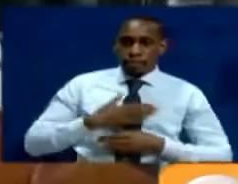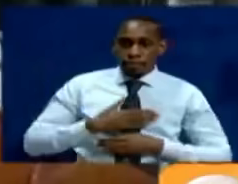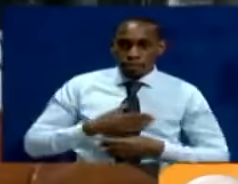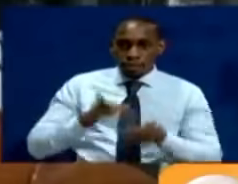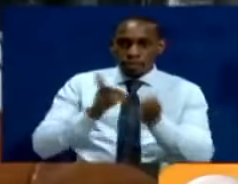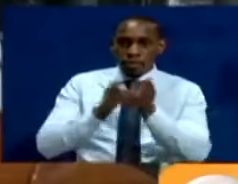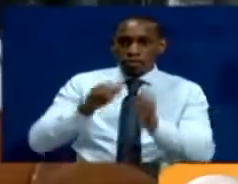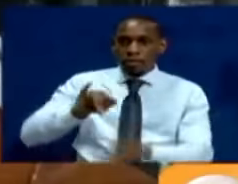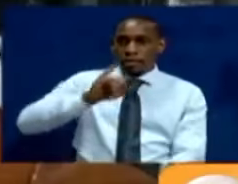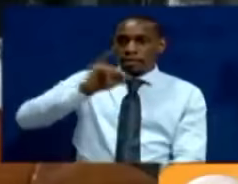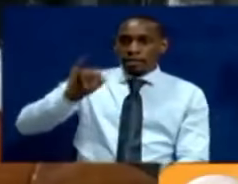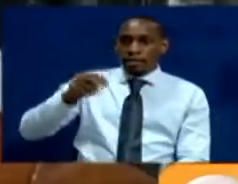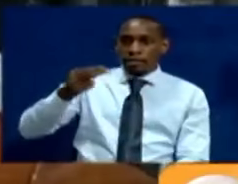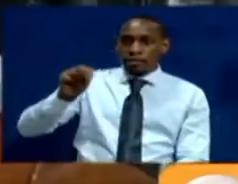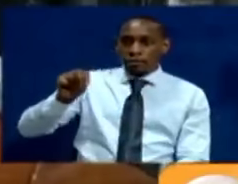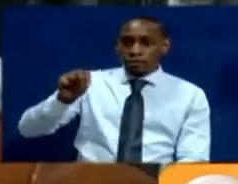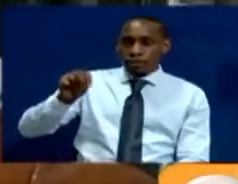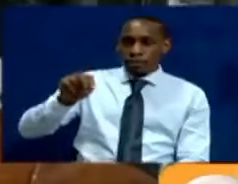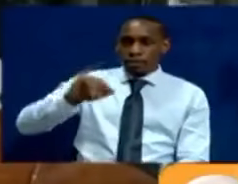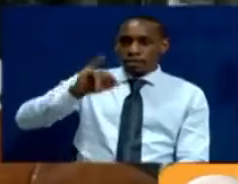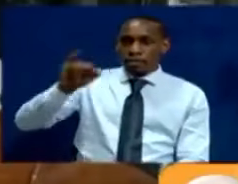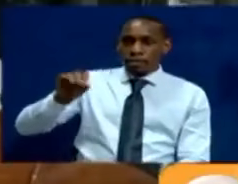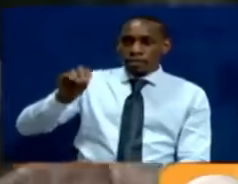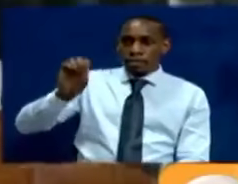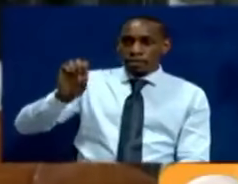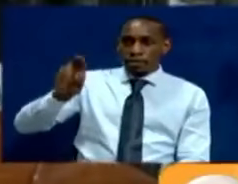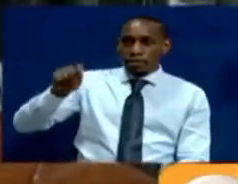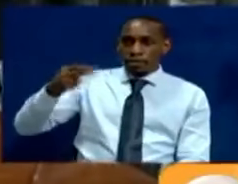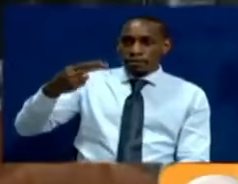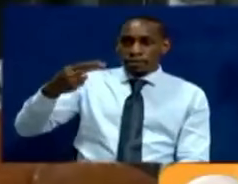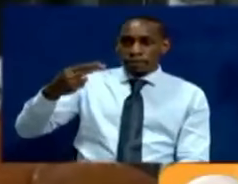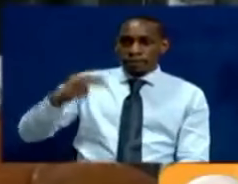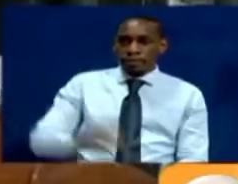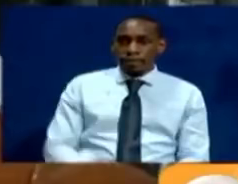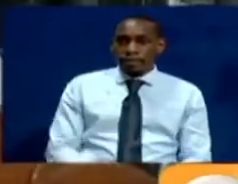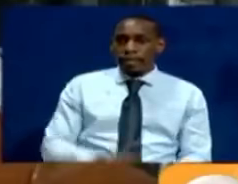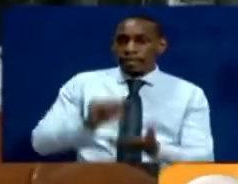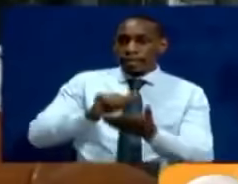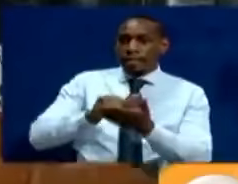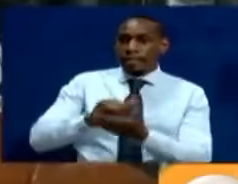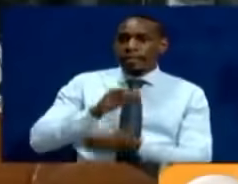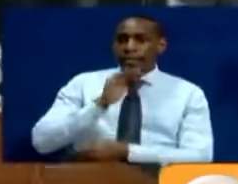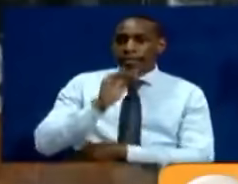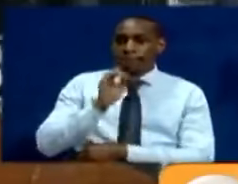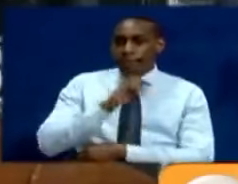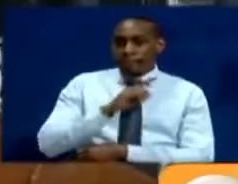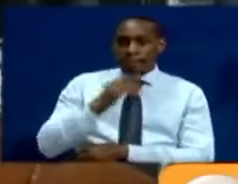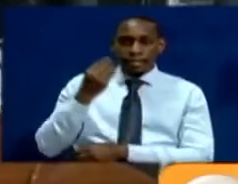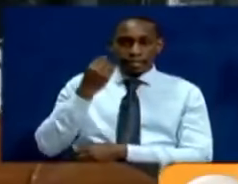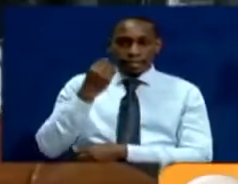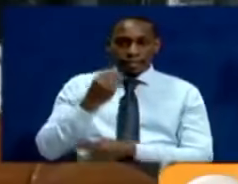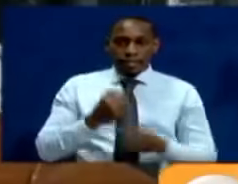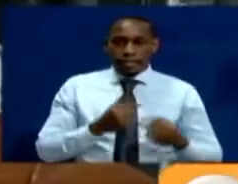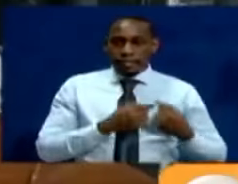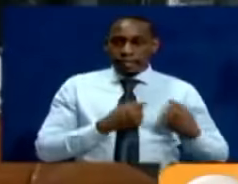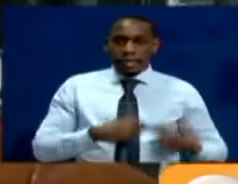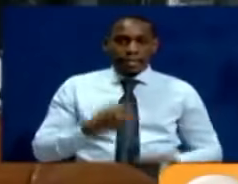Dr. John Pombe Joseph Magufuli, ambaye amefariki kwa maradhi ya